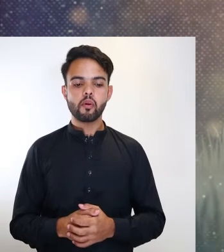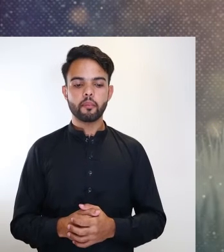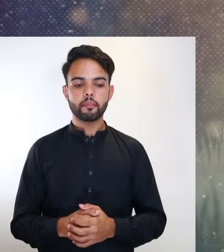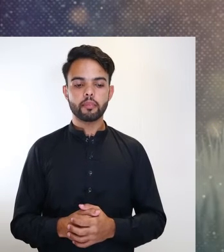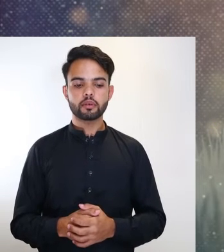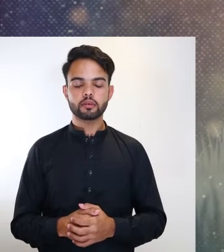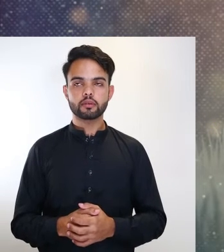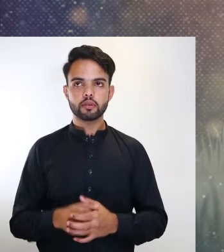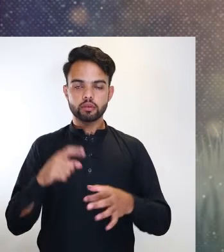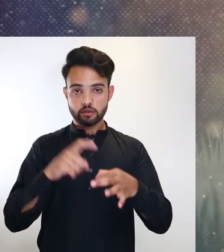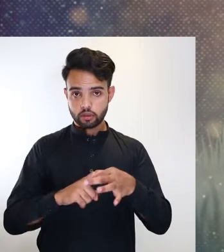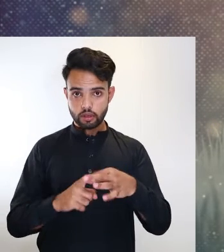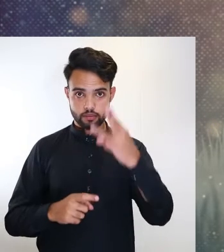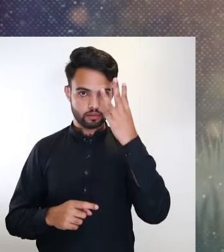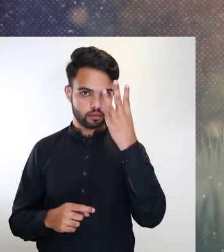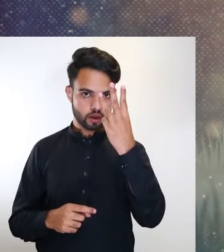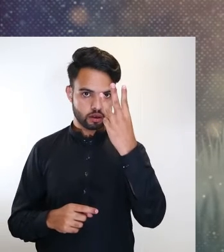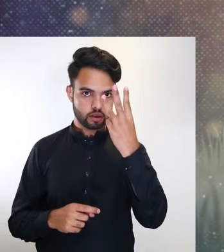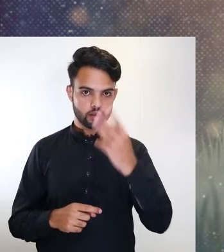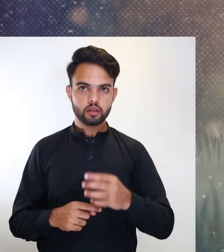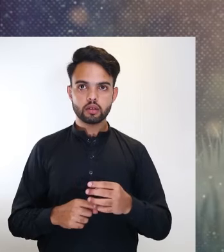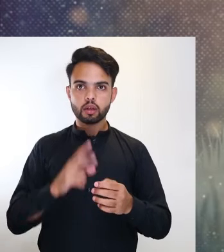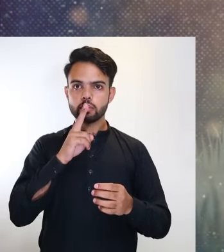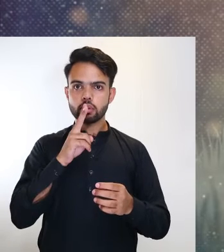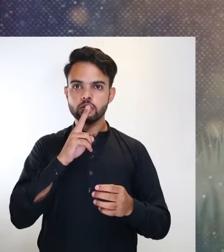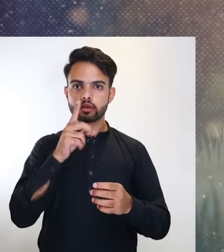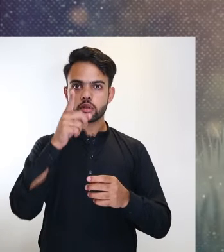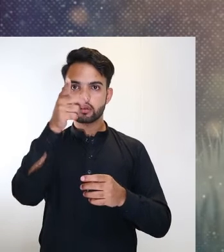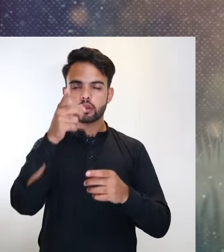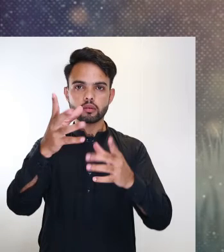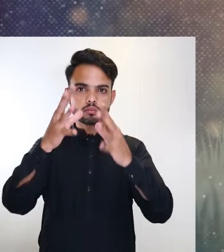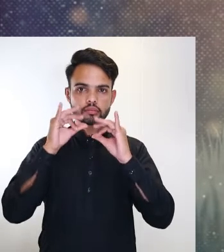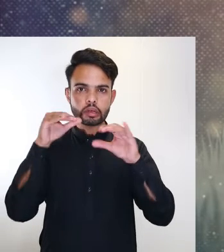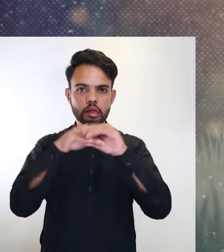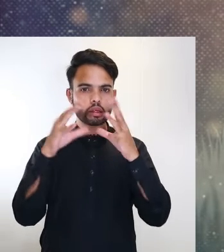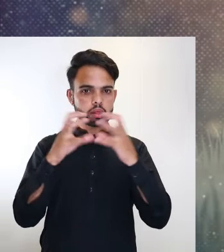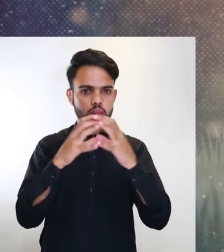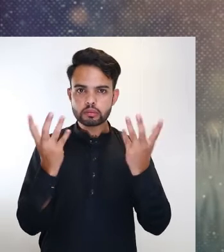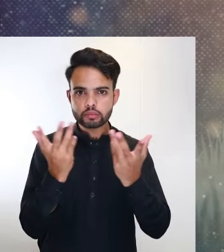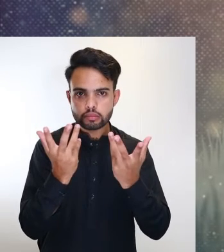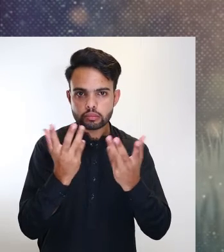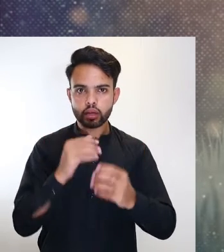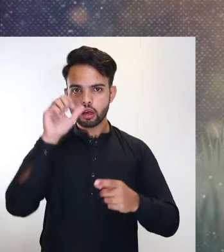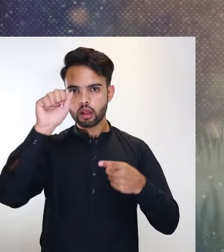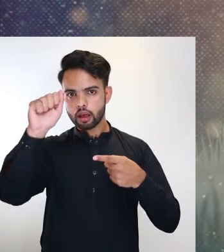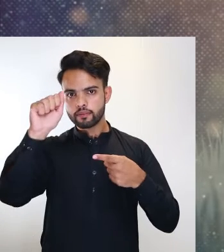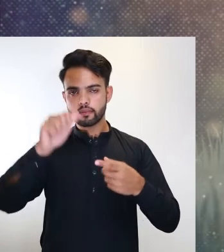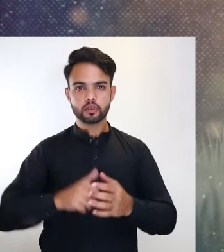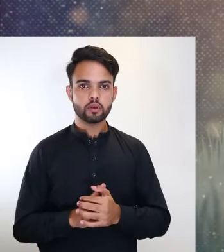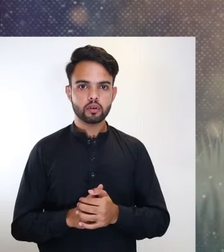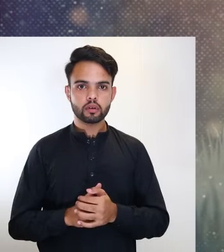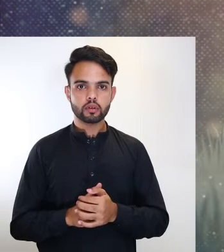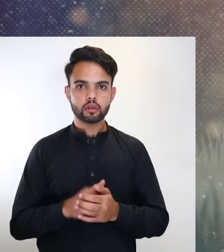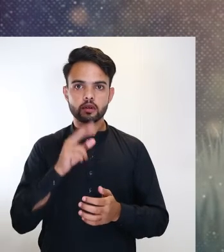सवाल नंबर 3, तवज्जो से बात सुनने से क्या मुराद है? अलिफ, बात